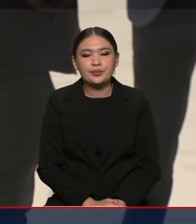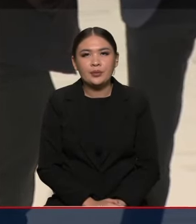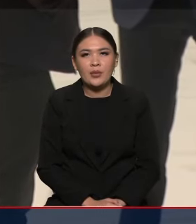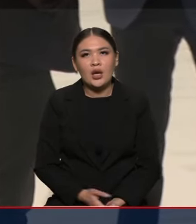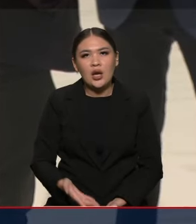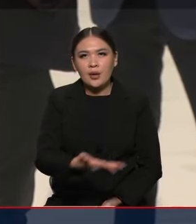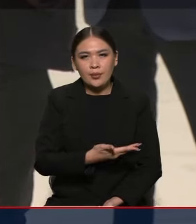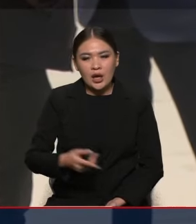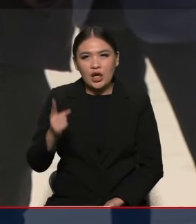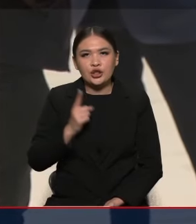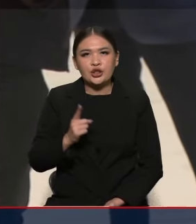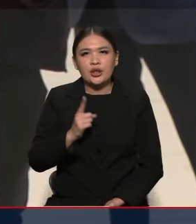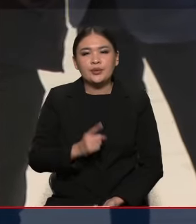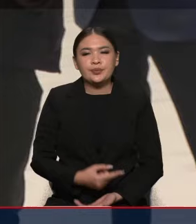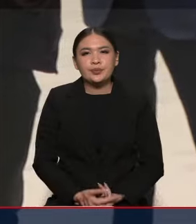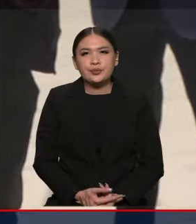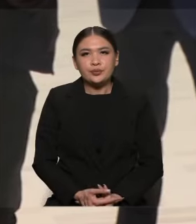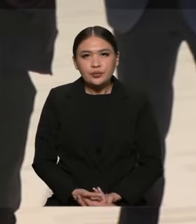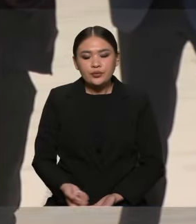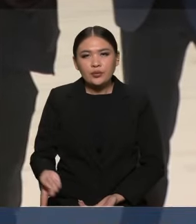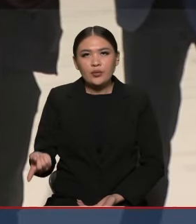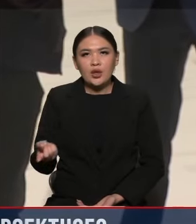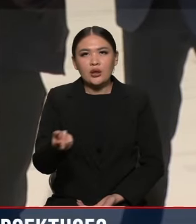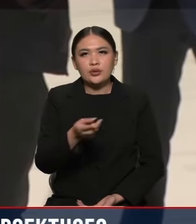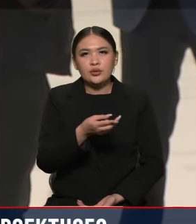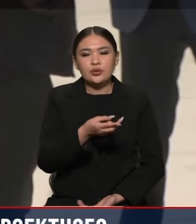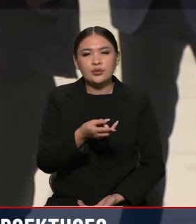Мы ожидаем, что по